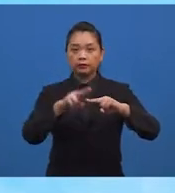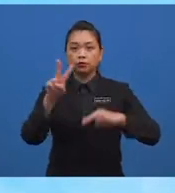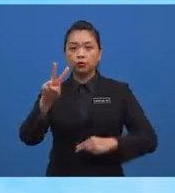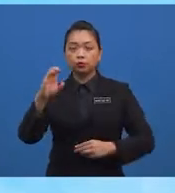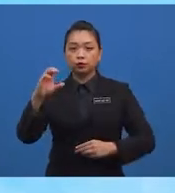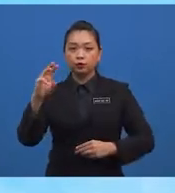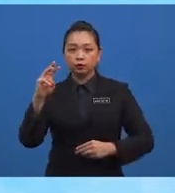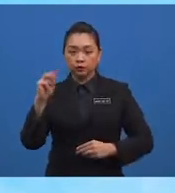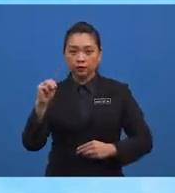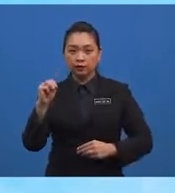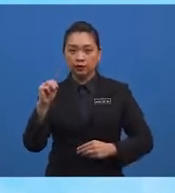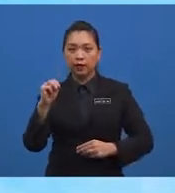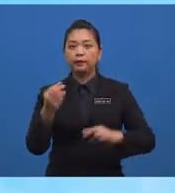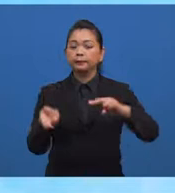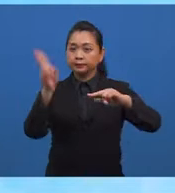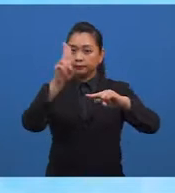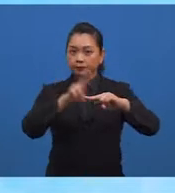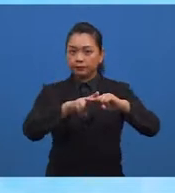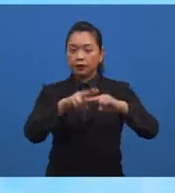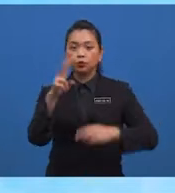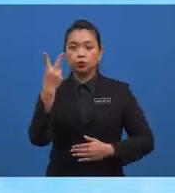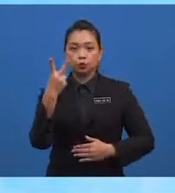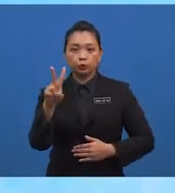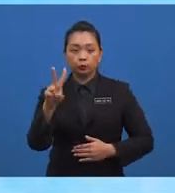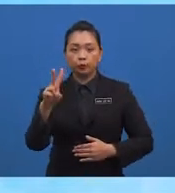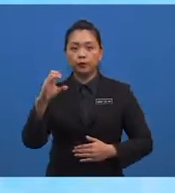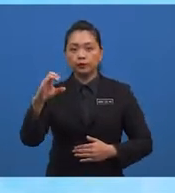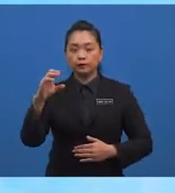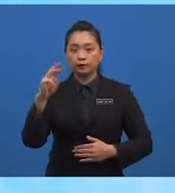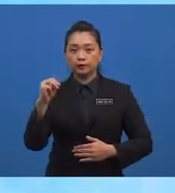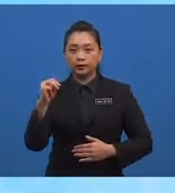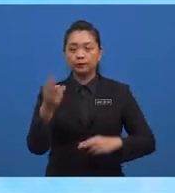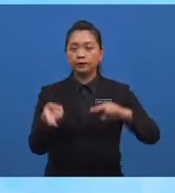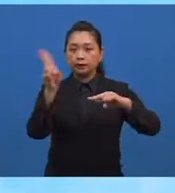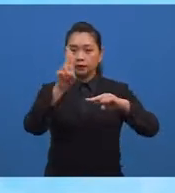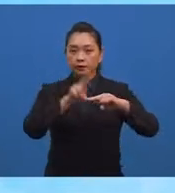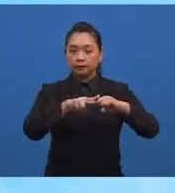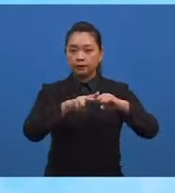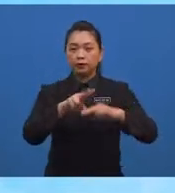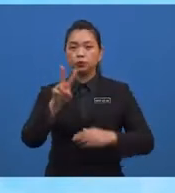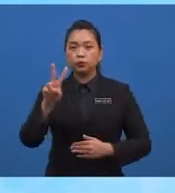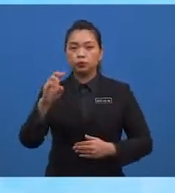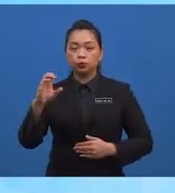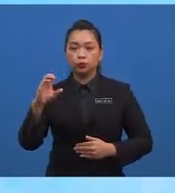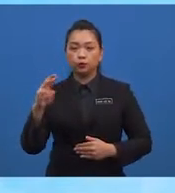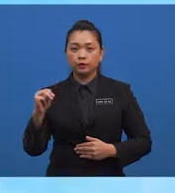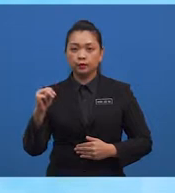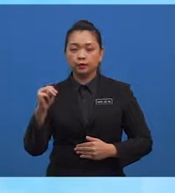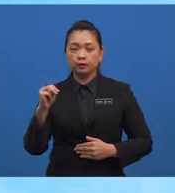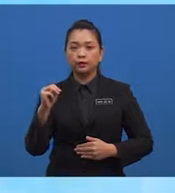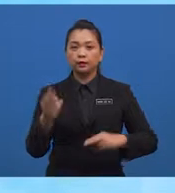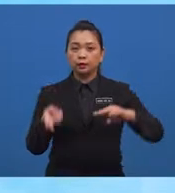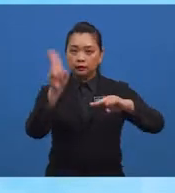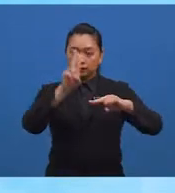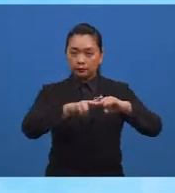cm tambah 2 cm tambah 12 cm tambah